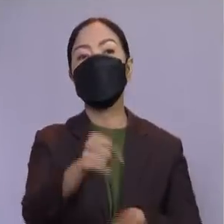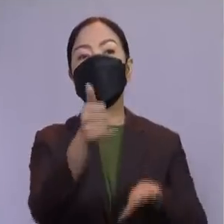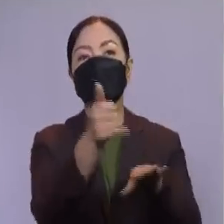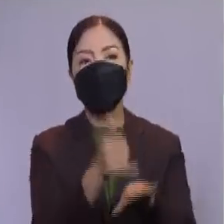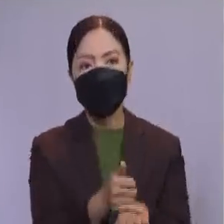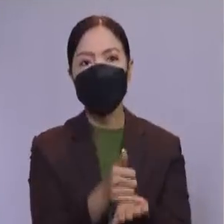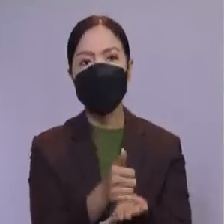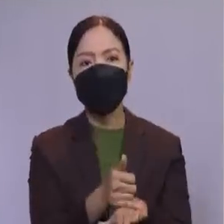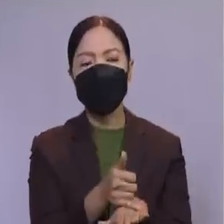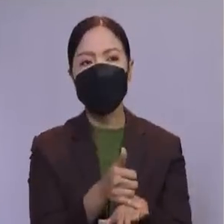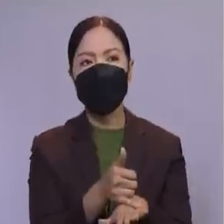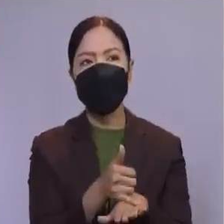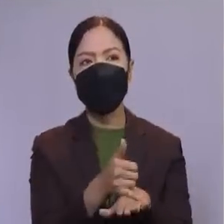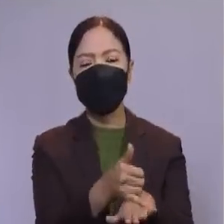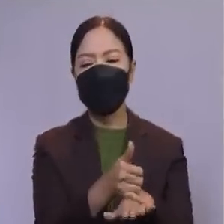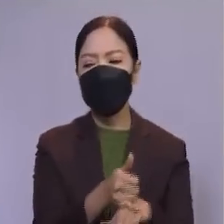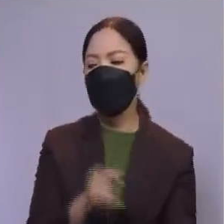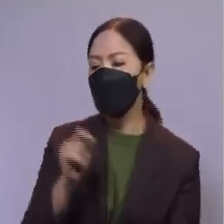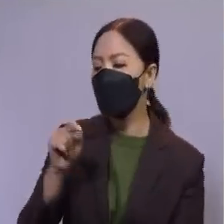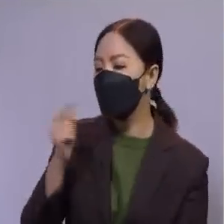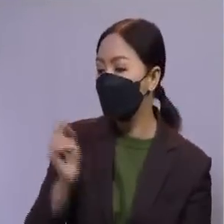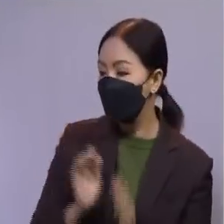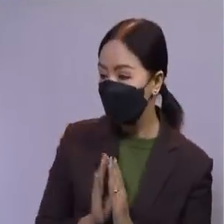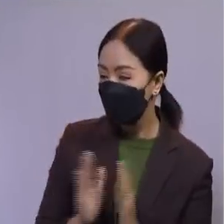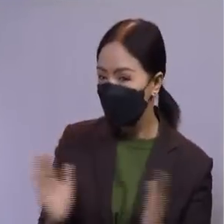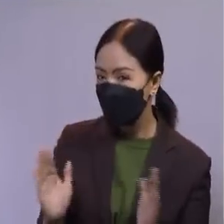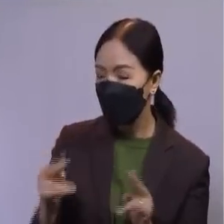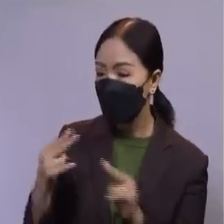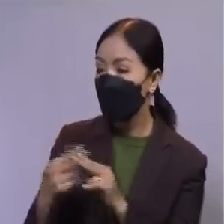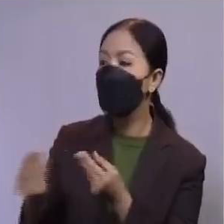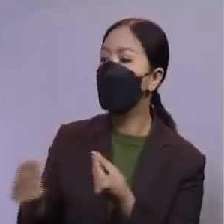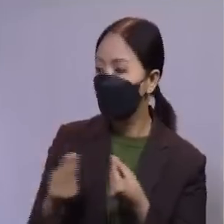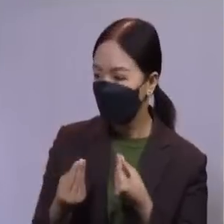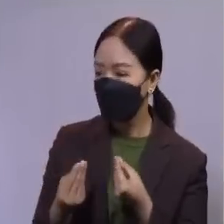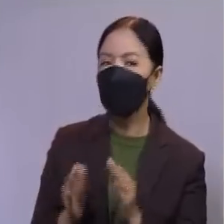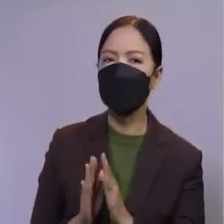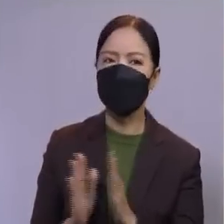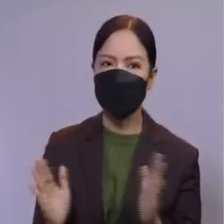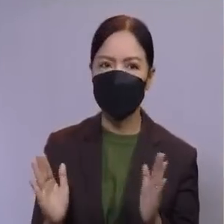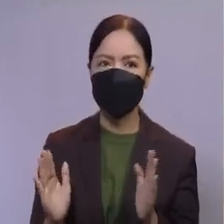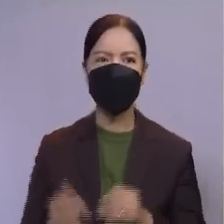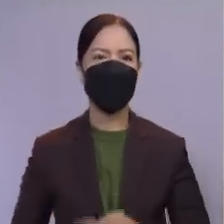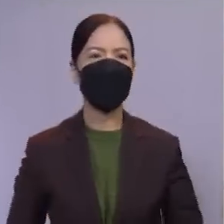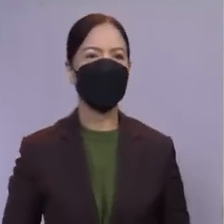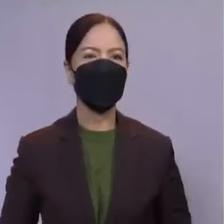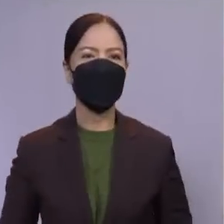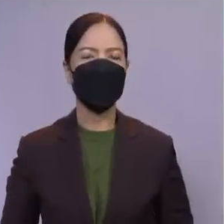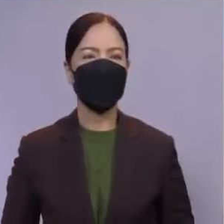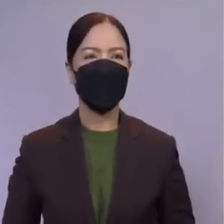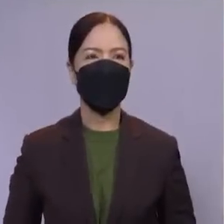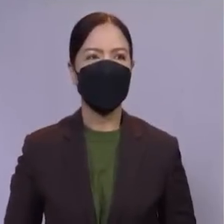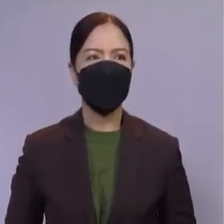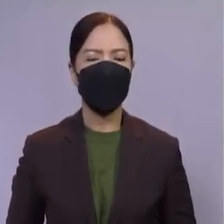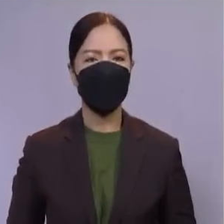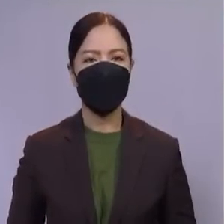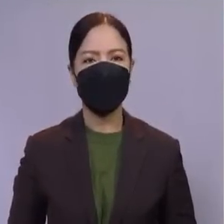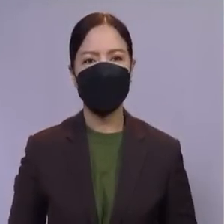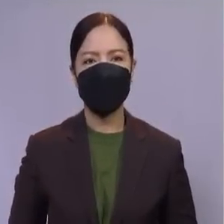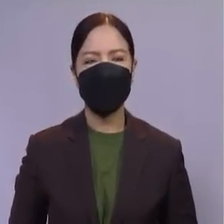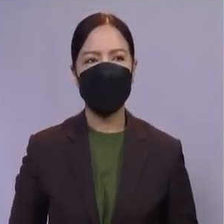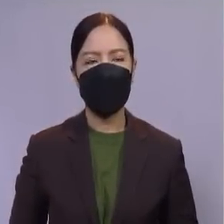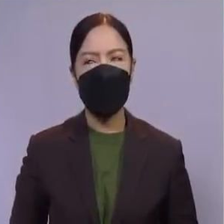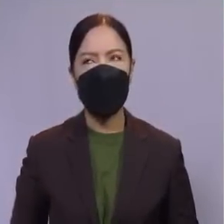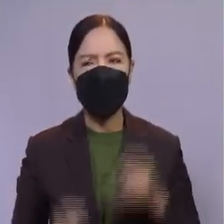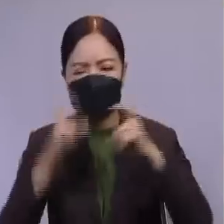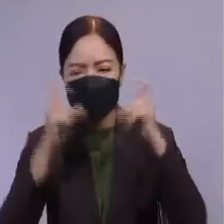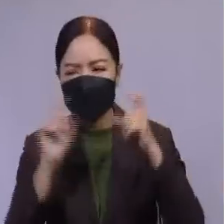แล้วก็พูดตบท้ายว่าขอบคุณฉายาสื่อขอบคุณมากหน้าตาเป็นยังไงคะไม่รู้